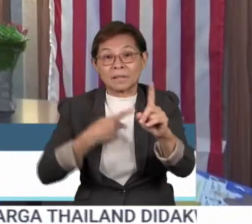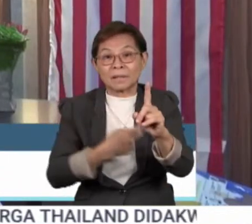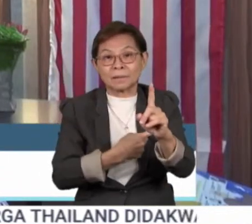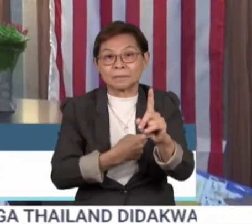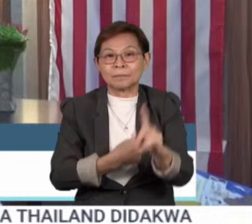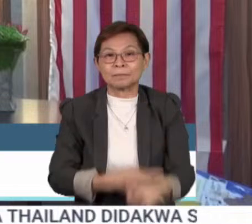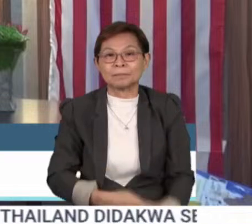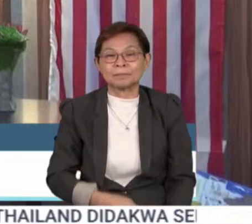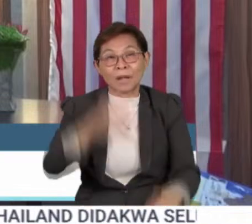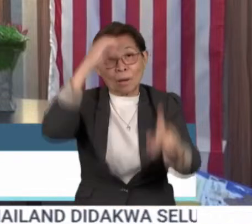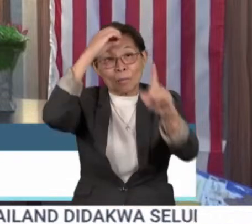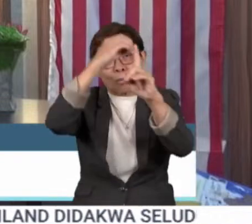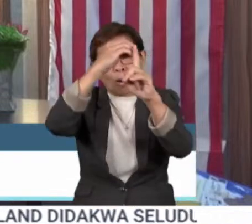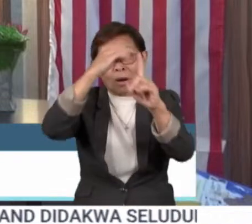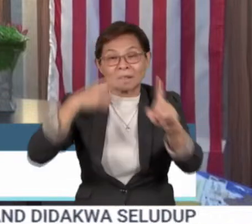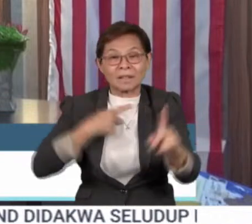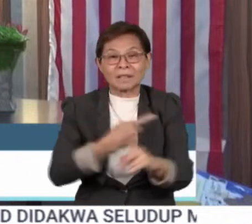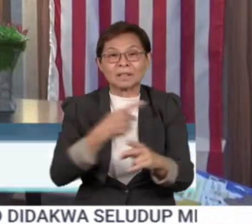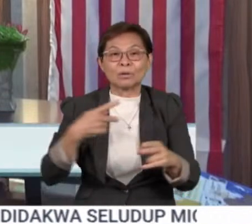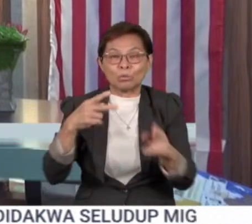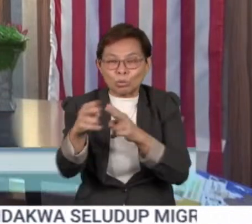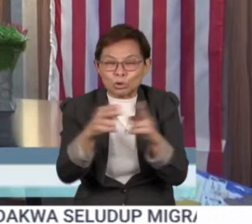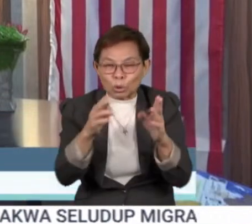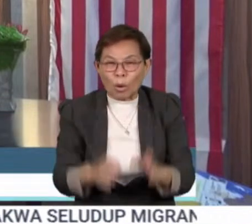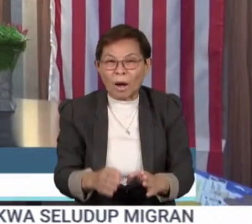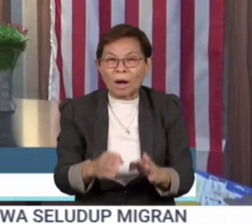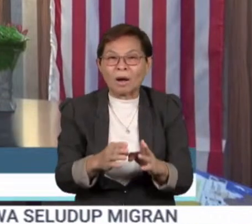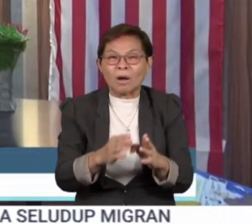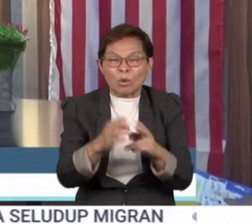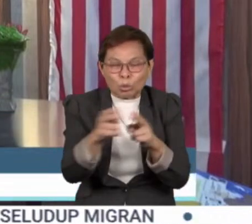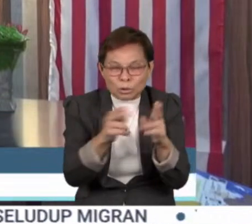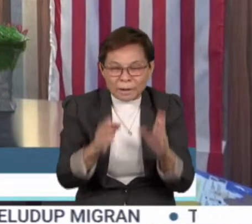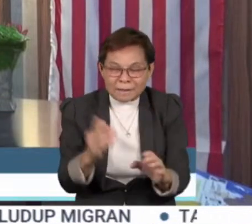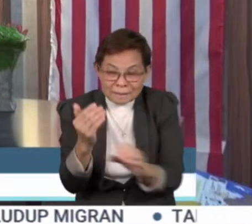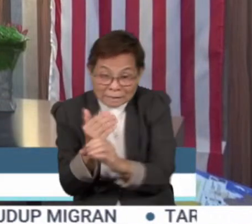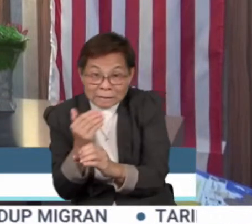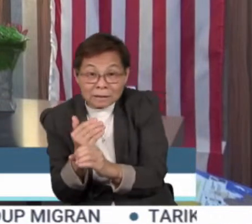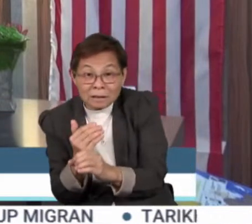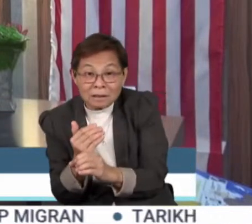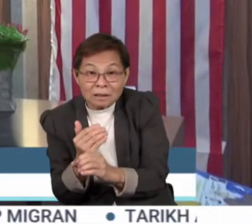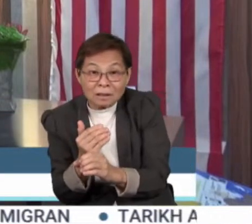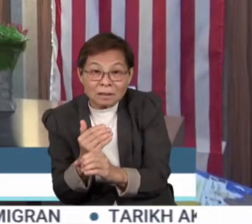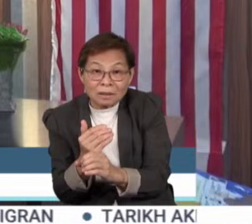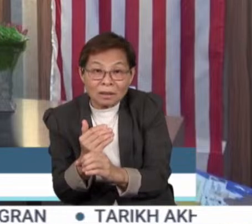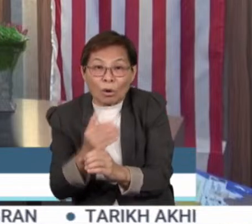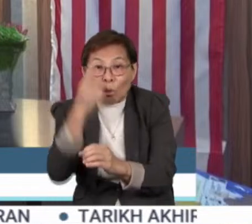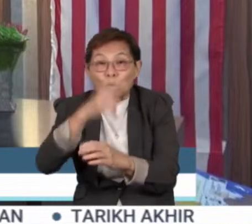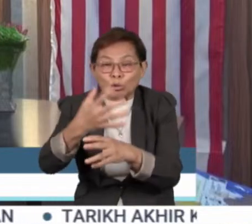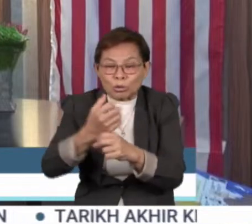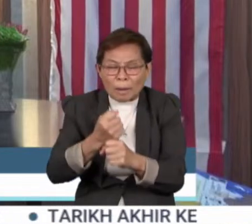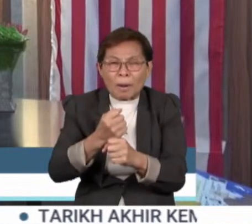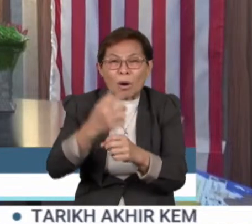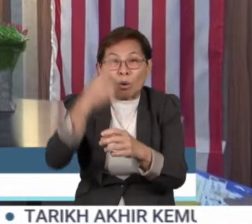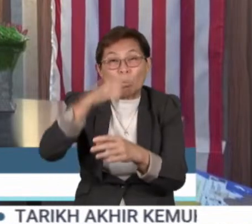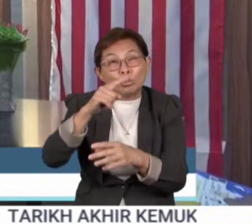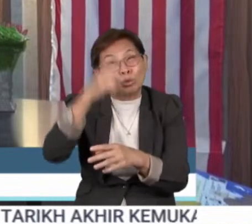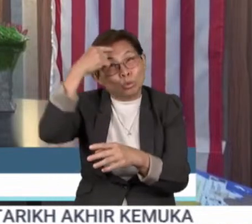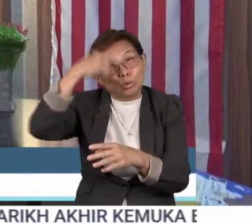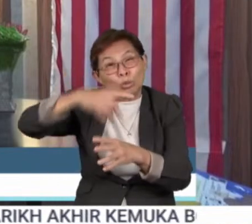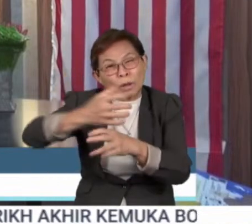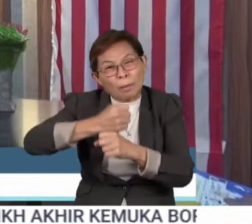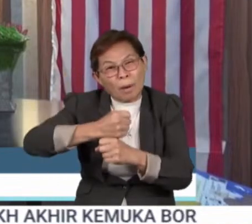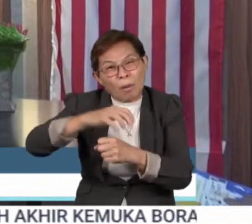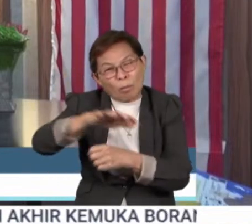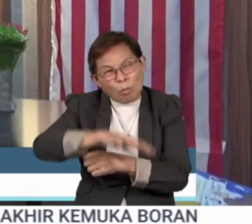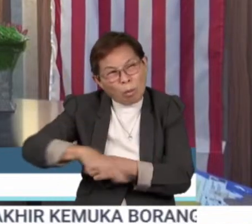untuk transformasi digital usahawan kecil, usahawan mikro ni adalah untuk mereka mendapat sekurang-kurangnya